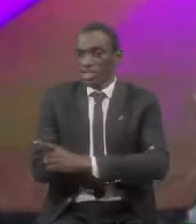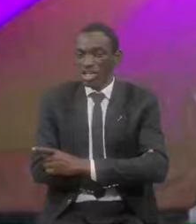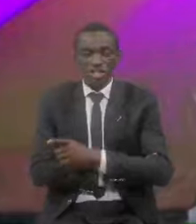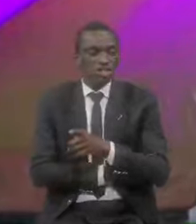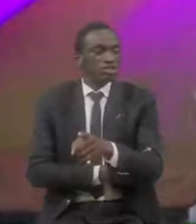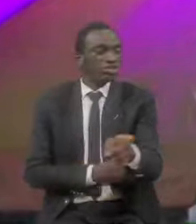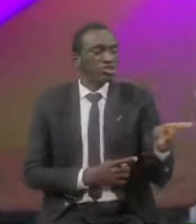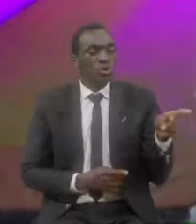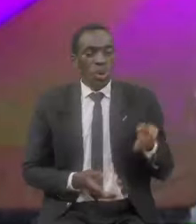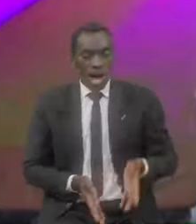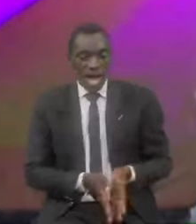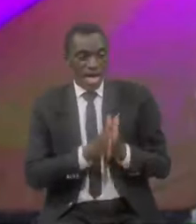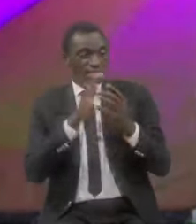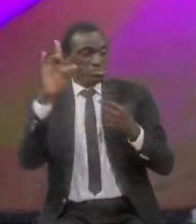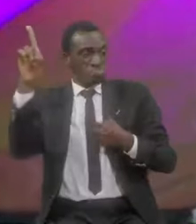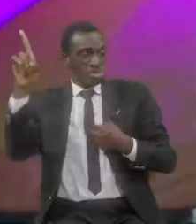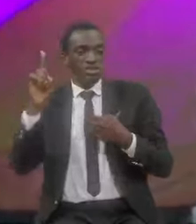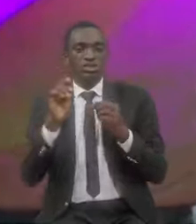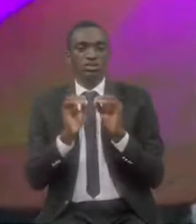En ce jour-là, vous ne